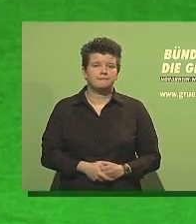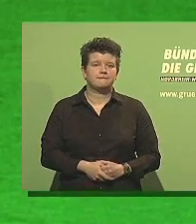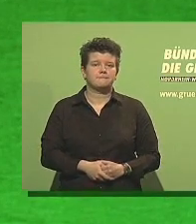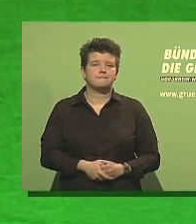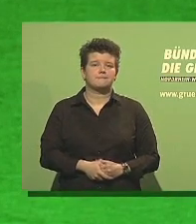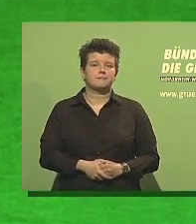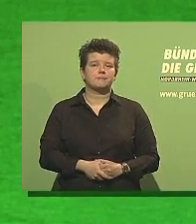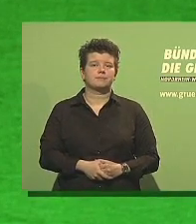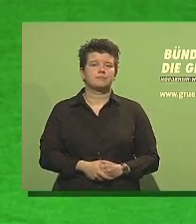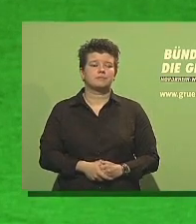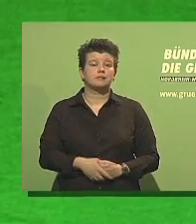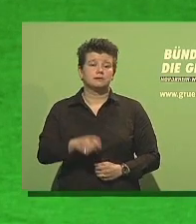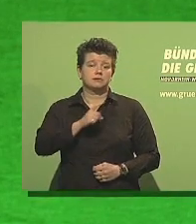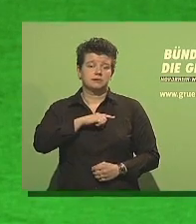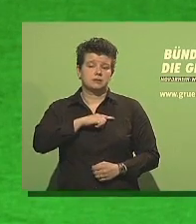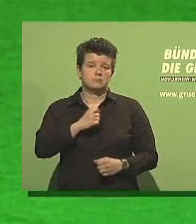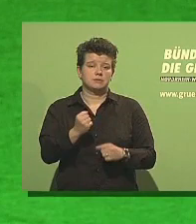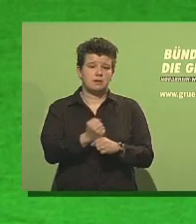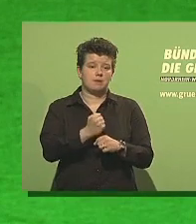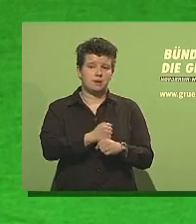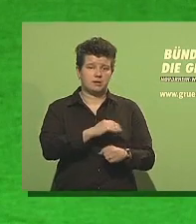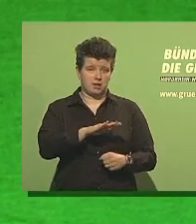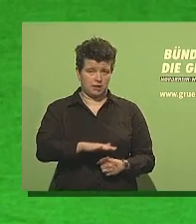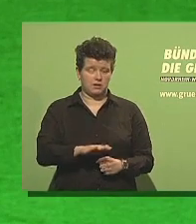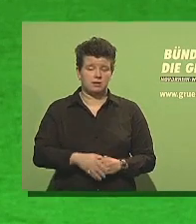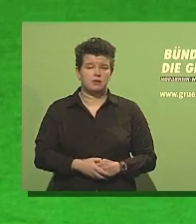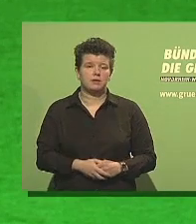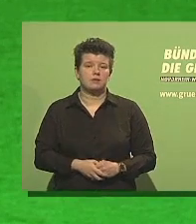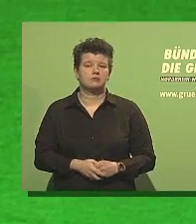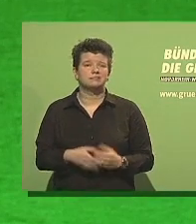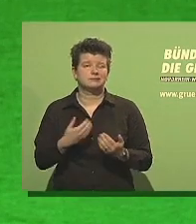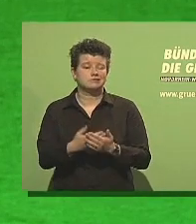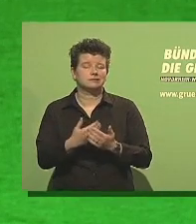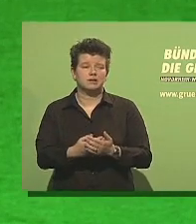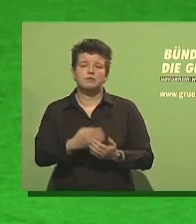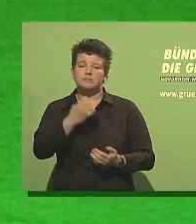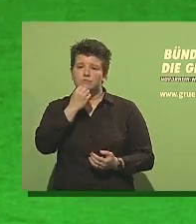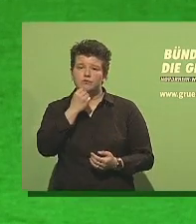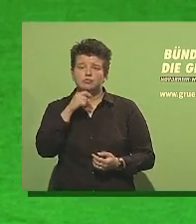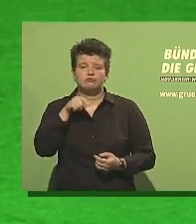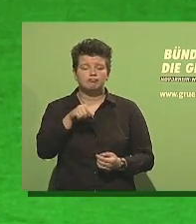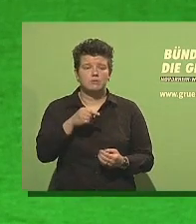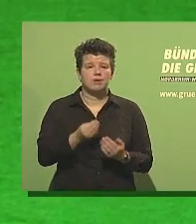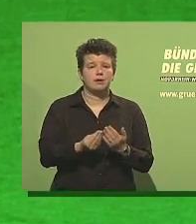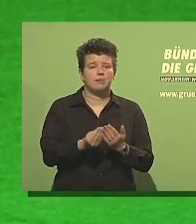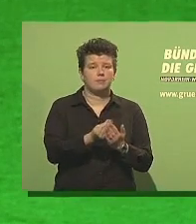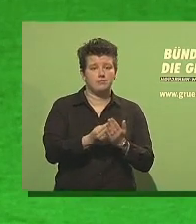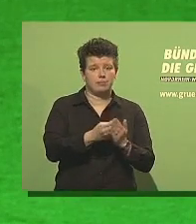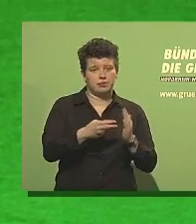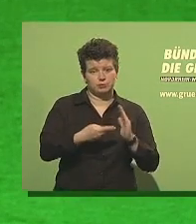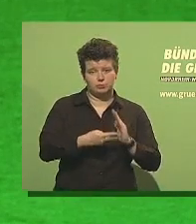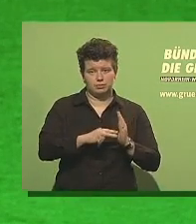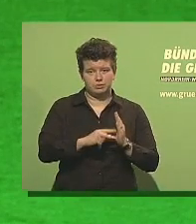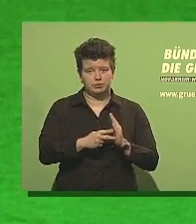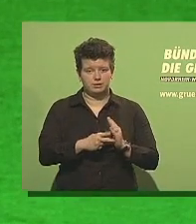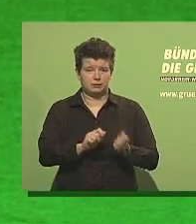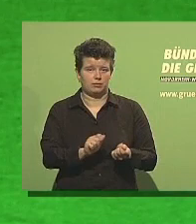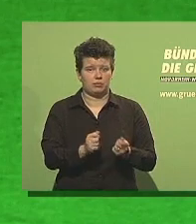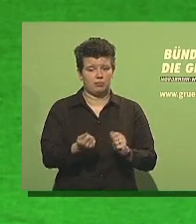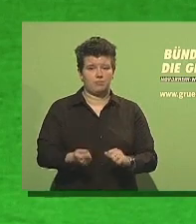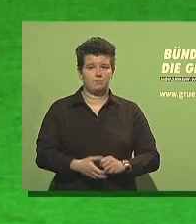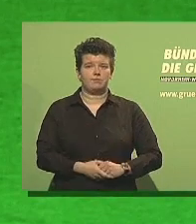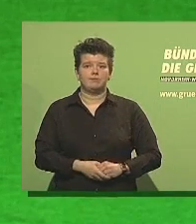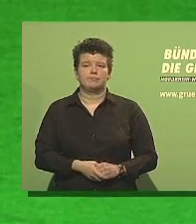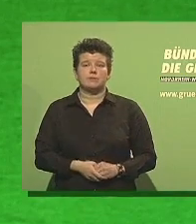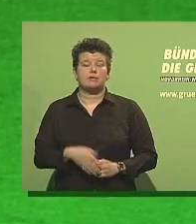Als Arbeiterkind liegt mir der Kampf gegen Bildungsarmut sehr am Herzen. Meine Vision ist ein